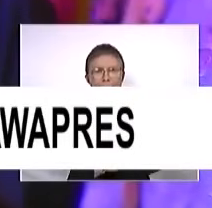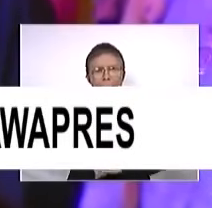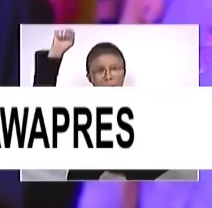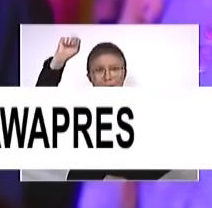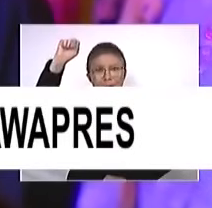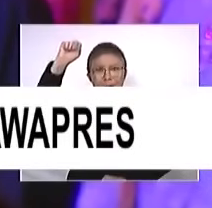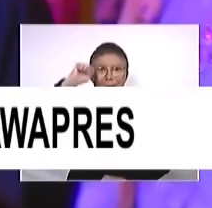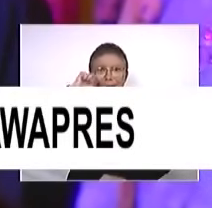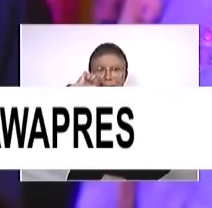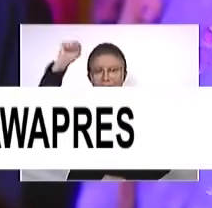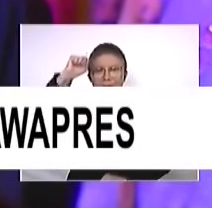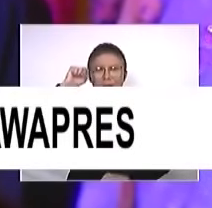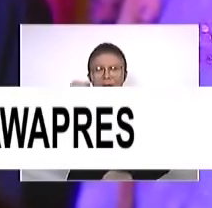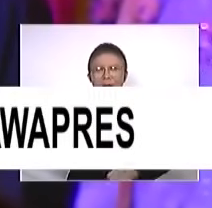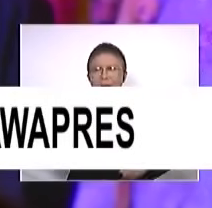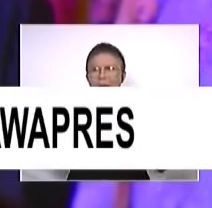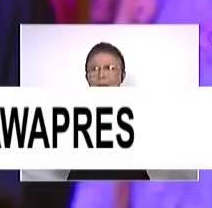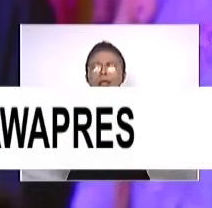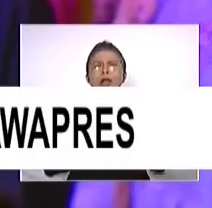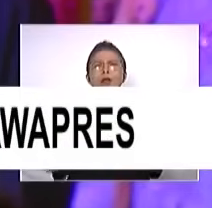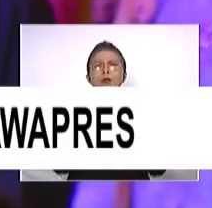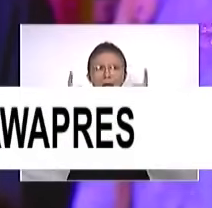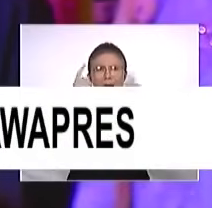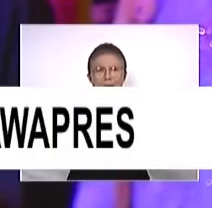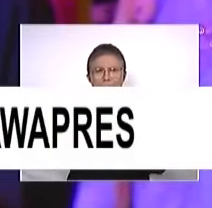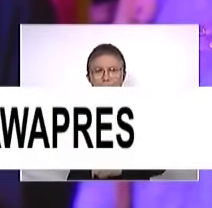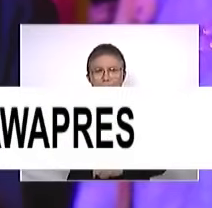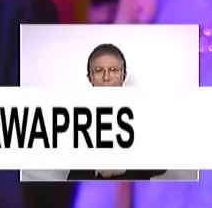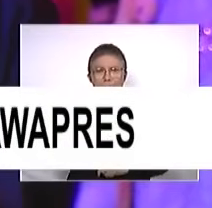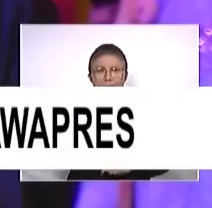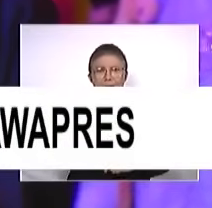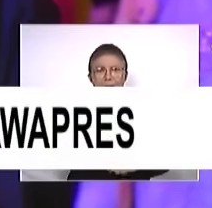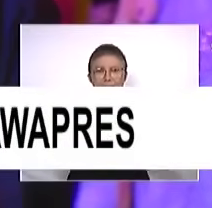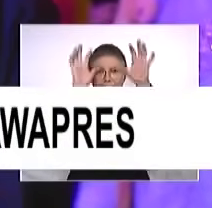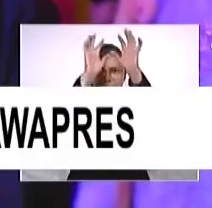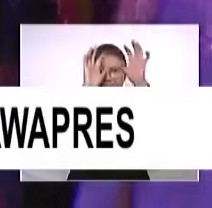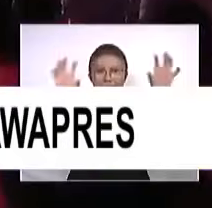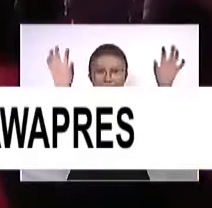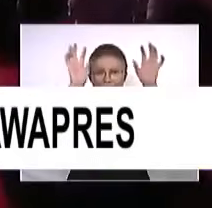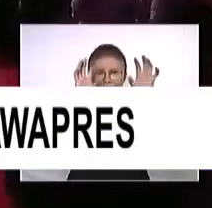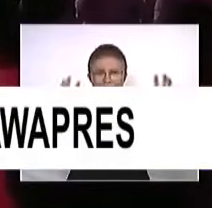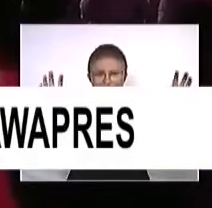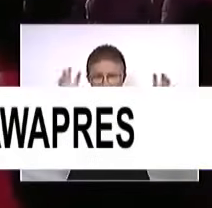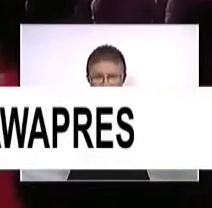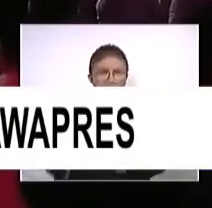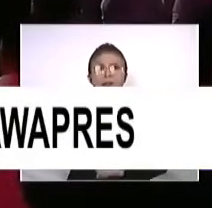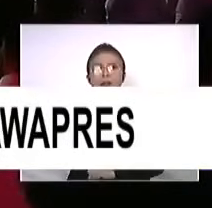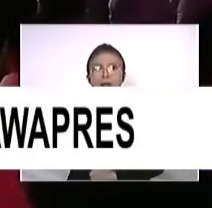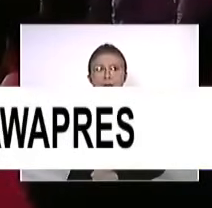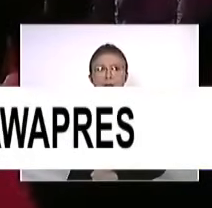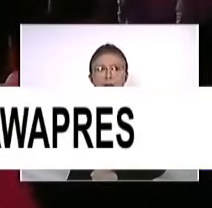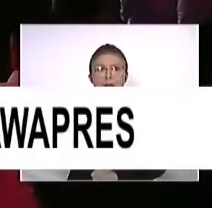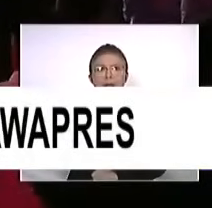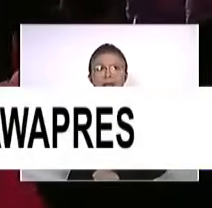yang yang berbobot nah ketika itu sudah dilakukan ya maka kita akan mengetahui bahwa substansi-substansi yang